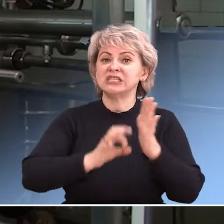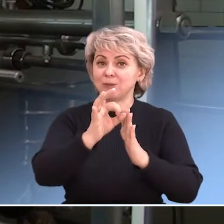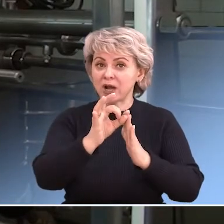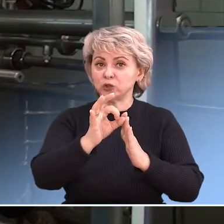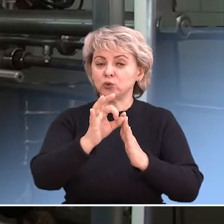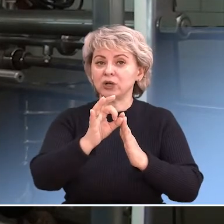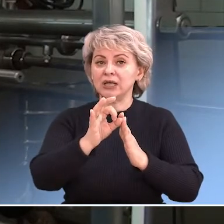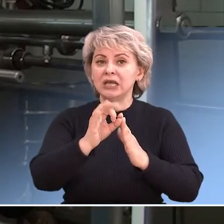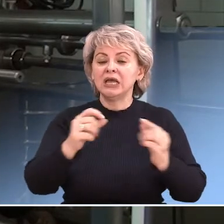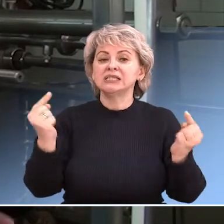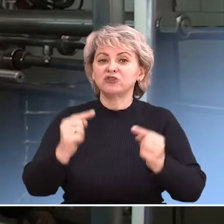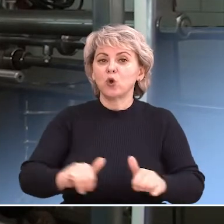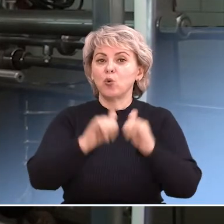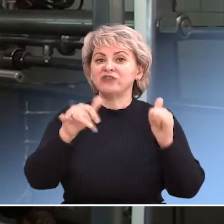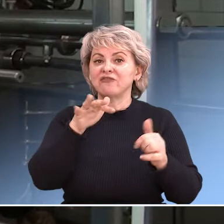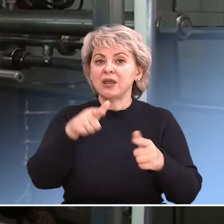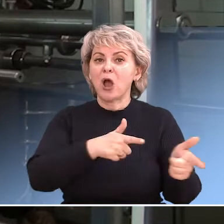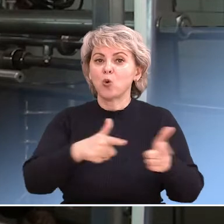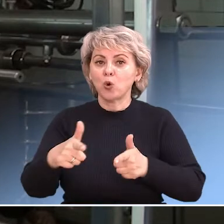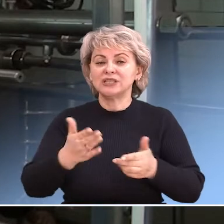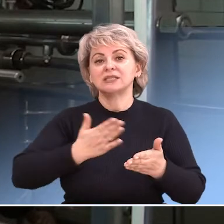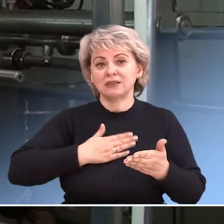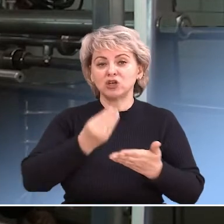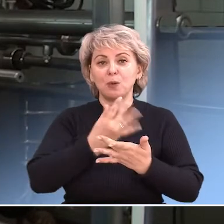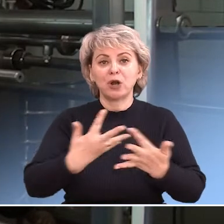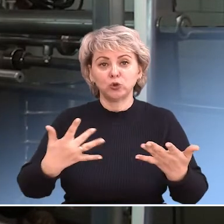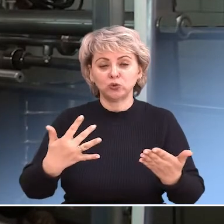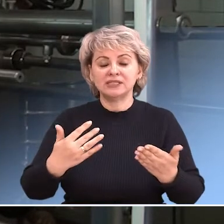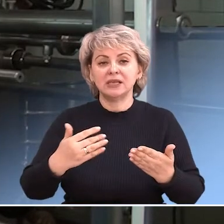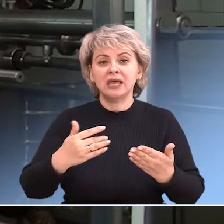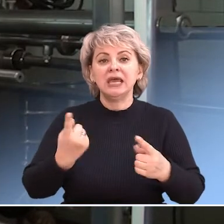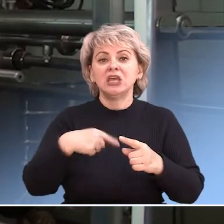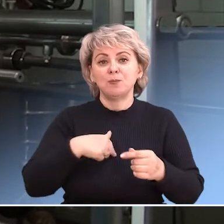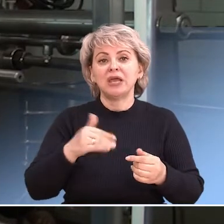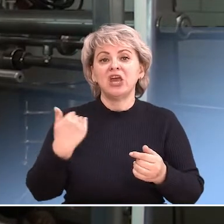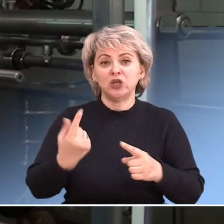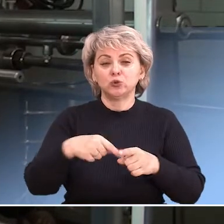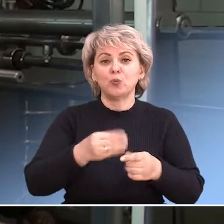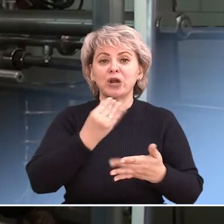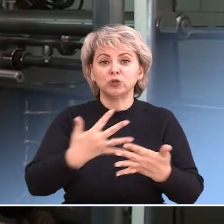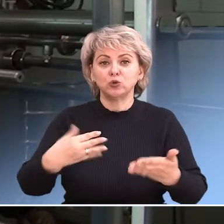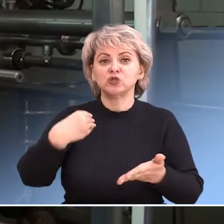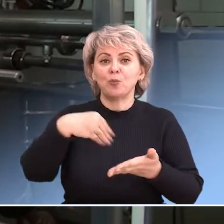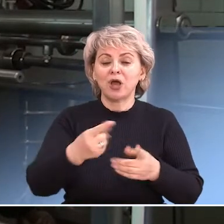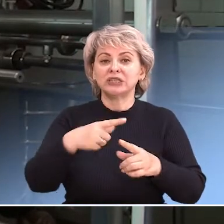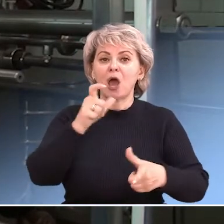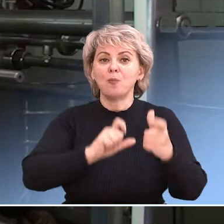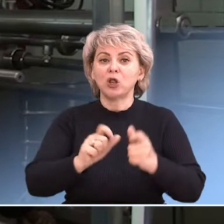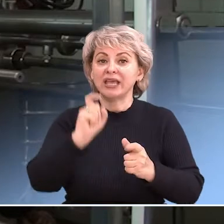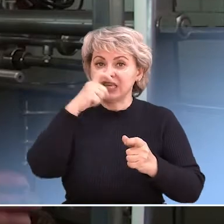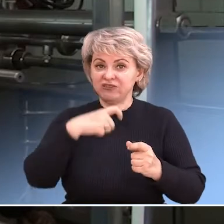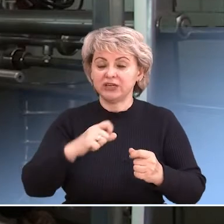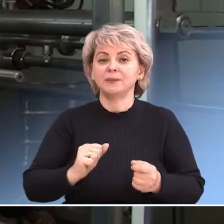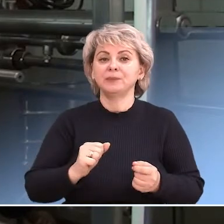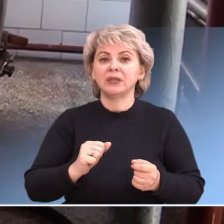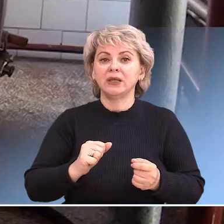повышения температуры, то есть, соответственно, увеличивает сроки годности нашей продукции. Непосредственно мы ее приобретали для молока